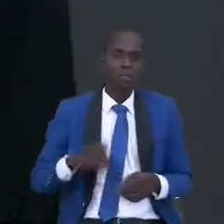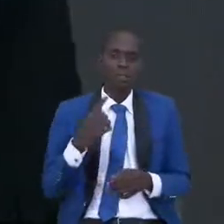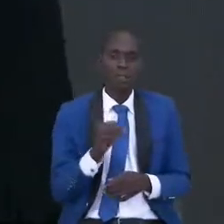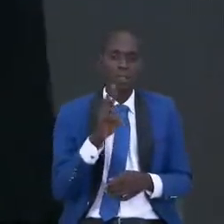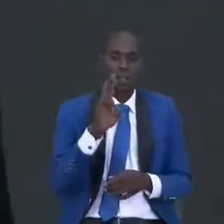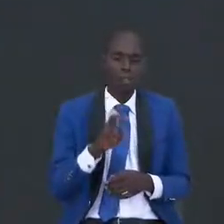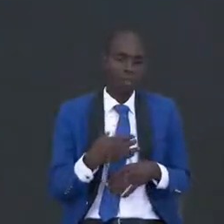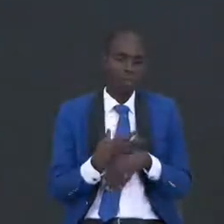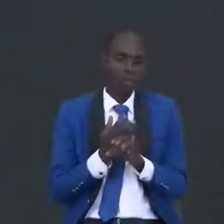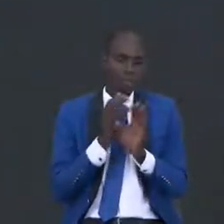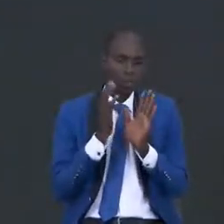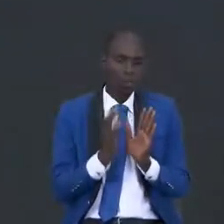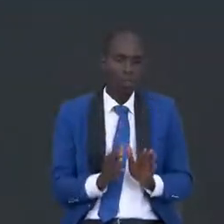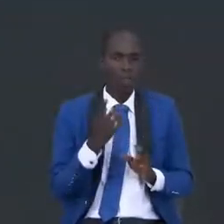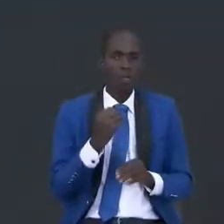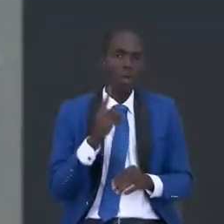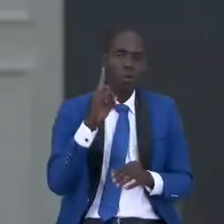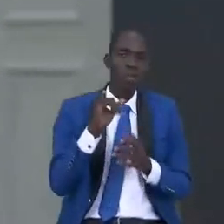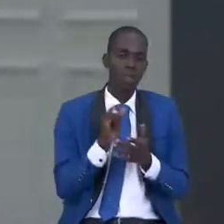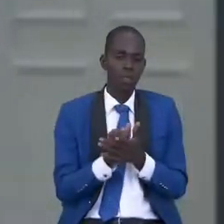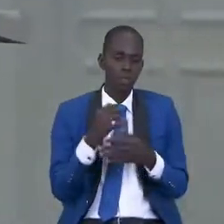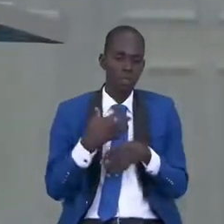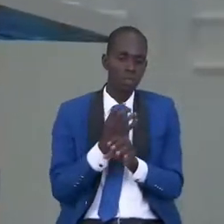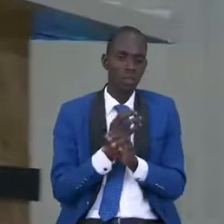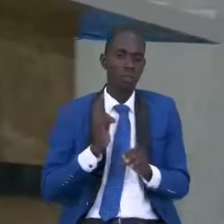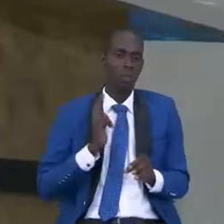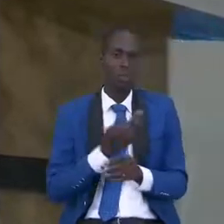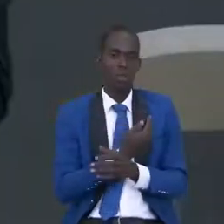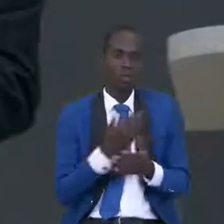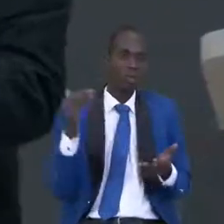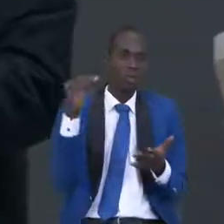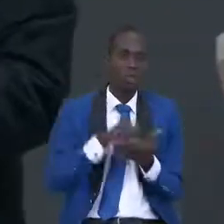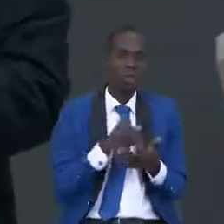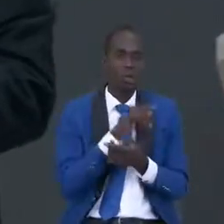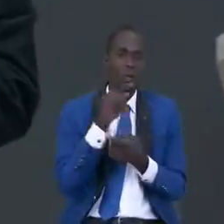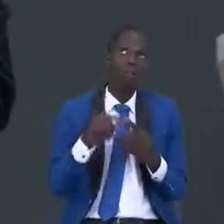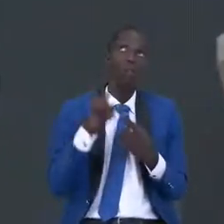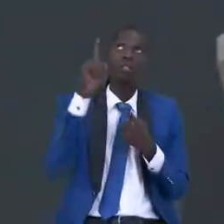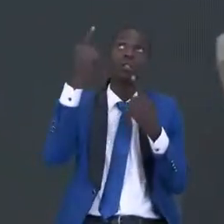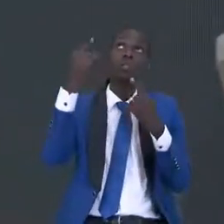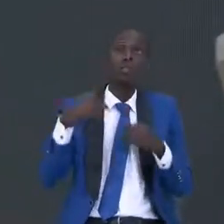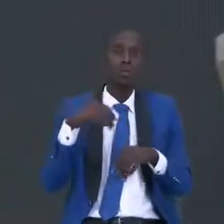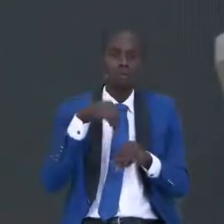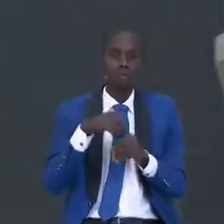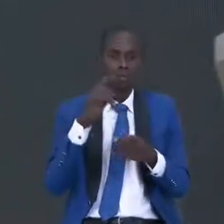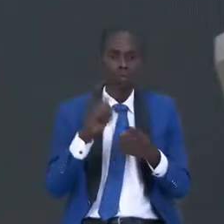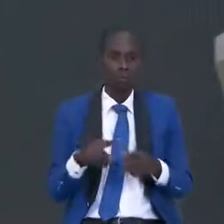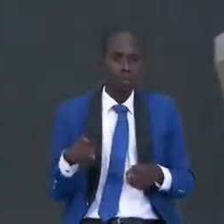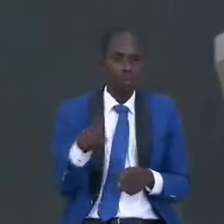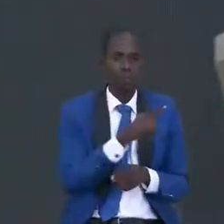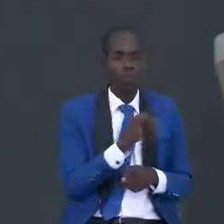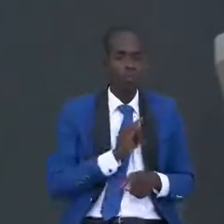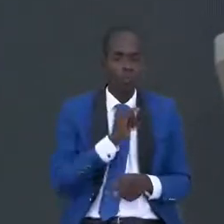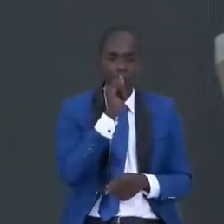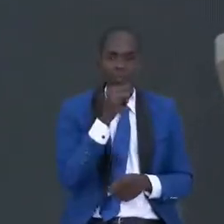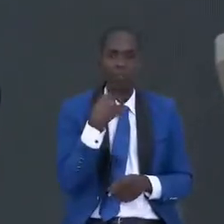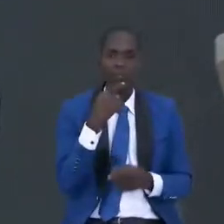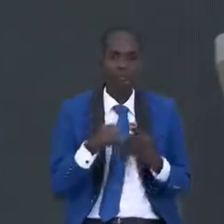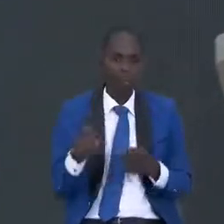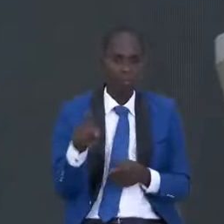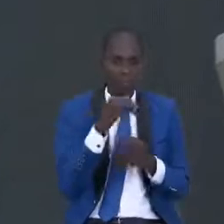le recréateur, celui qui nous recrée encore, lorsqu'il vient en toi, et je t'assure que ce